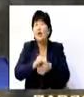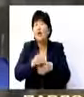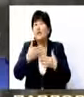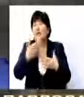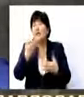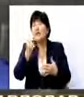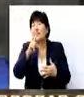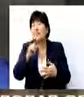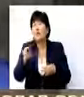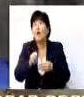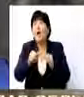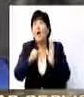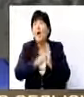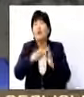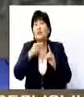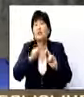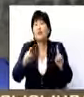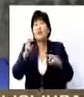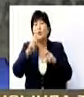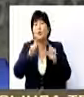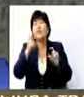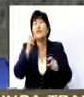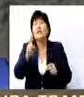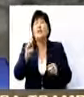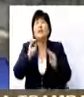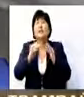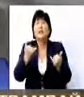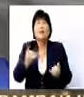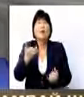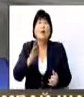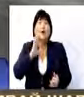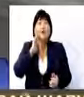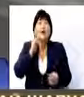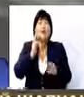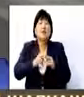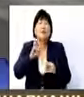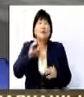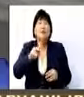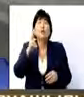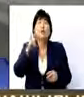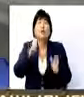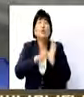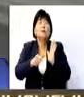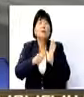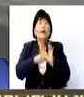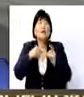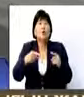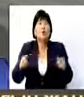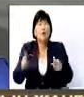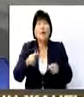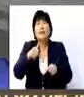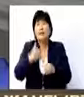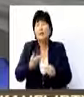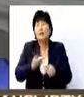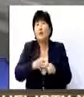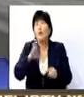шикізатты өңдеу сияқты 6 бірдей өндірістік цех жасақталды. Қазіргі таңда бұл зауытта темір бетонның 276 түрі дайындалады. Олар негізінен